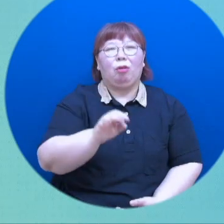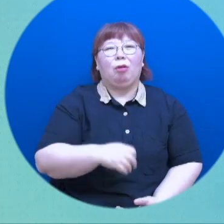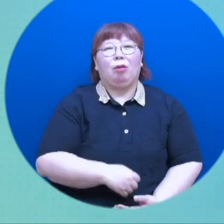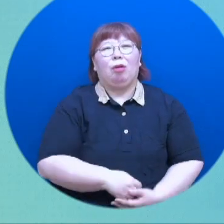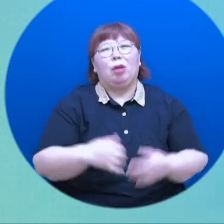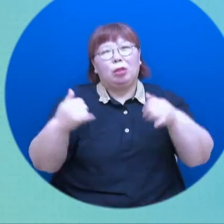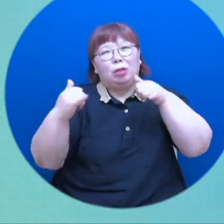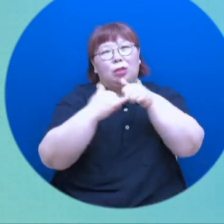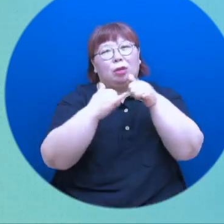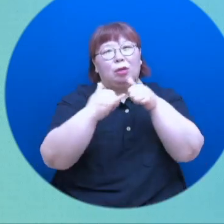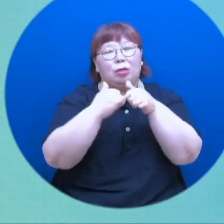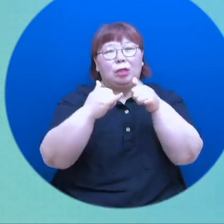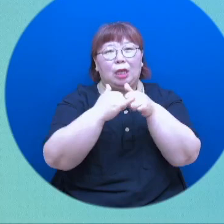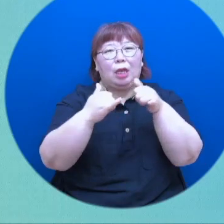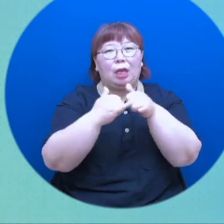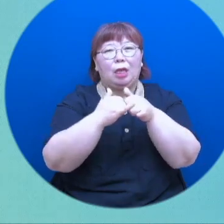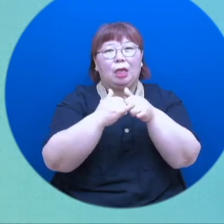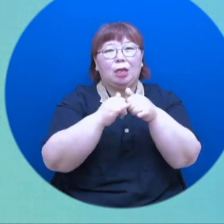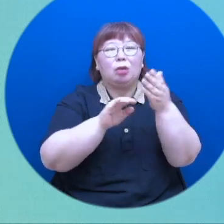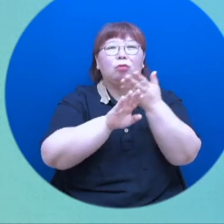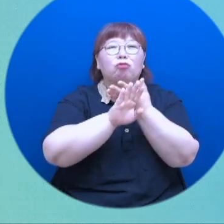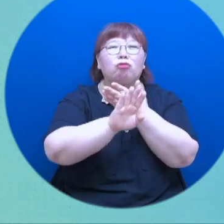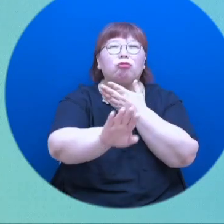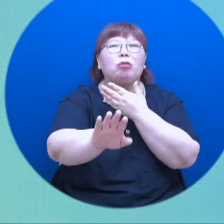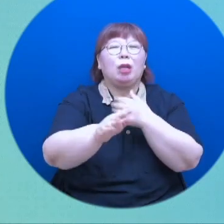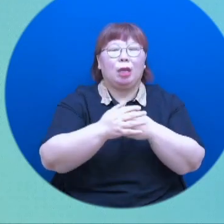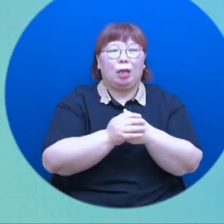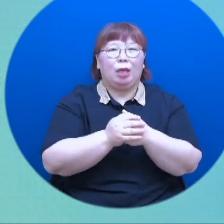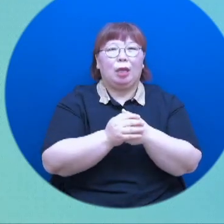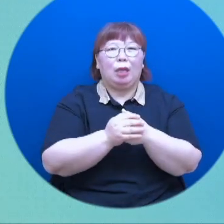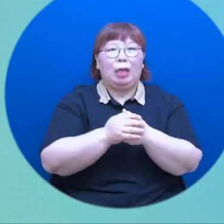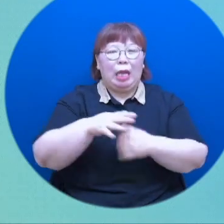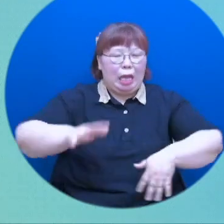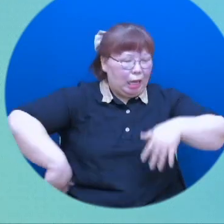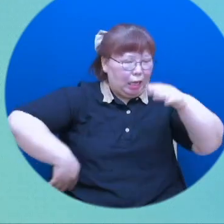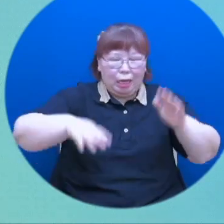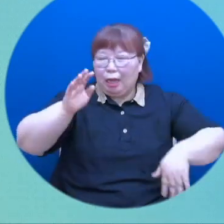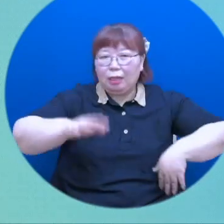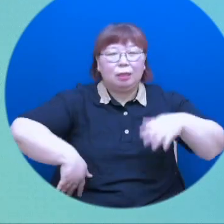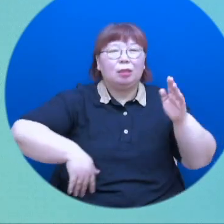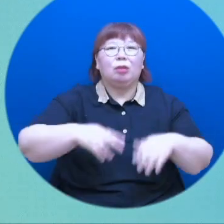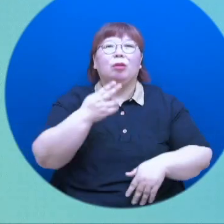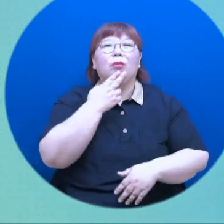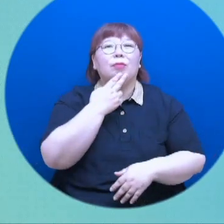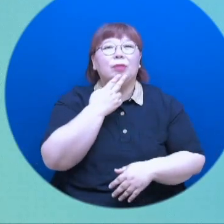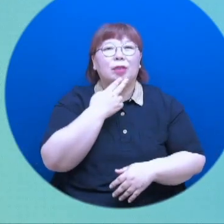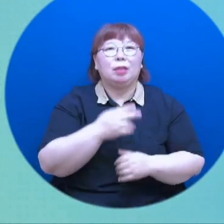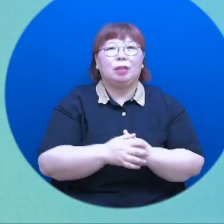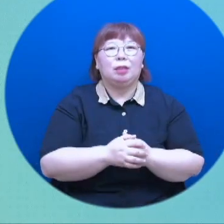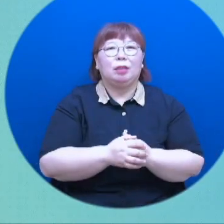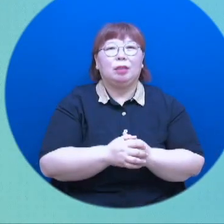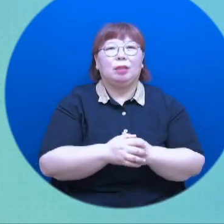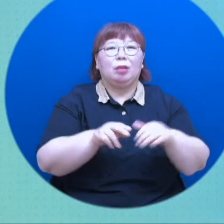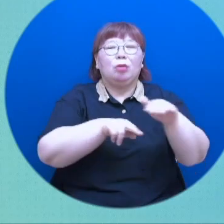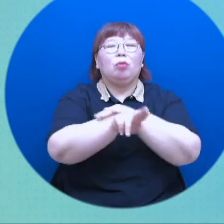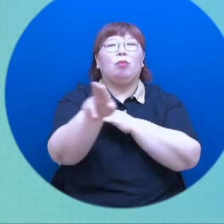전쟁 나면서 맨손으로 가진 거 하나 없이 피난